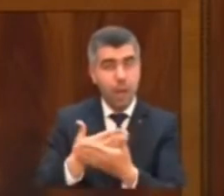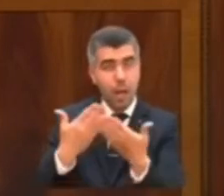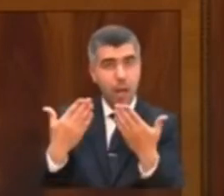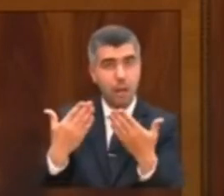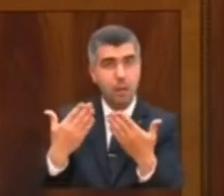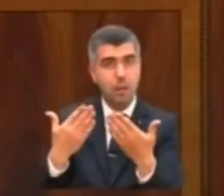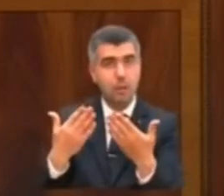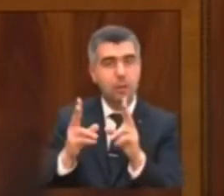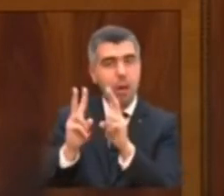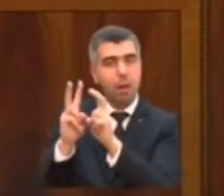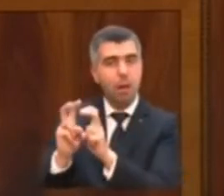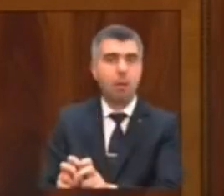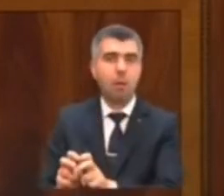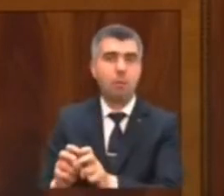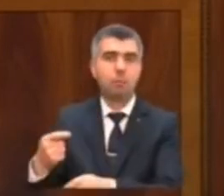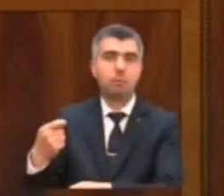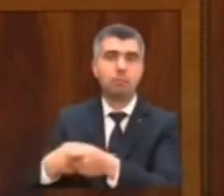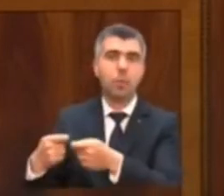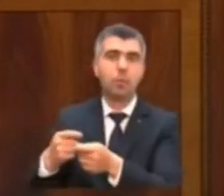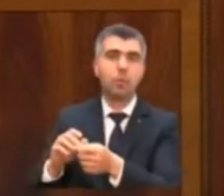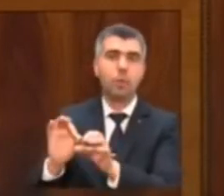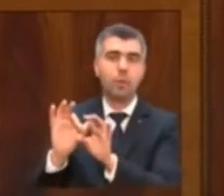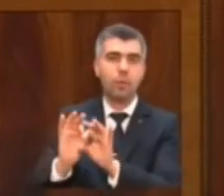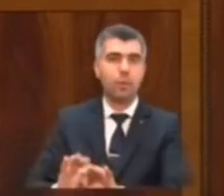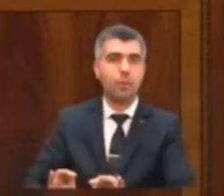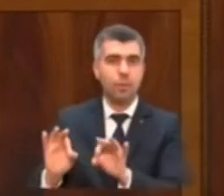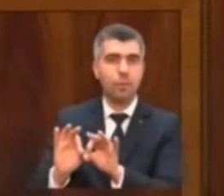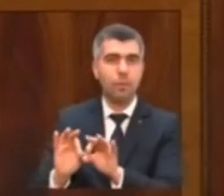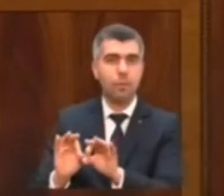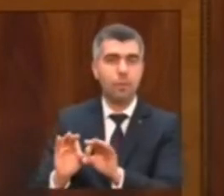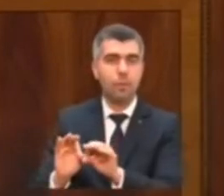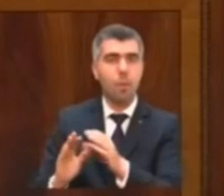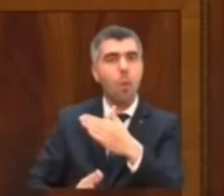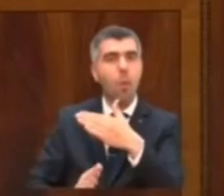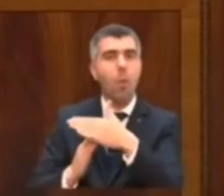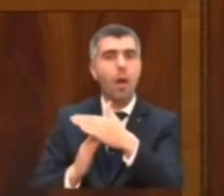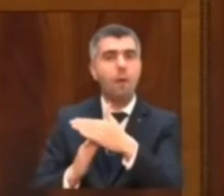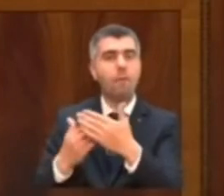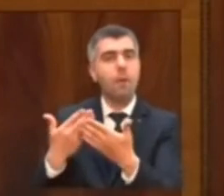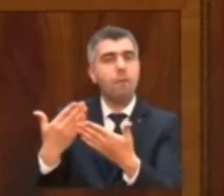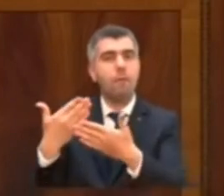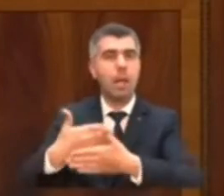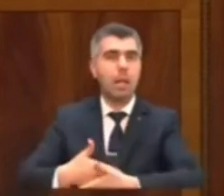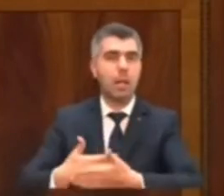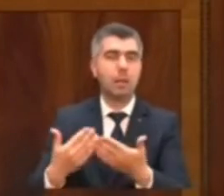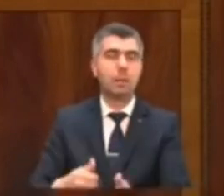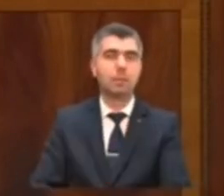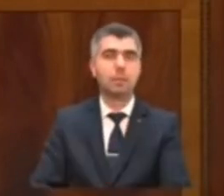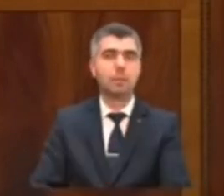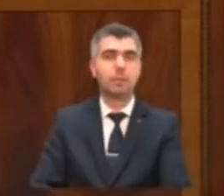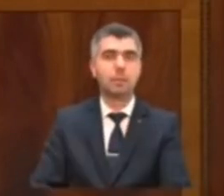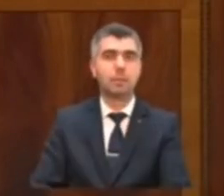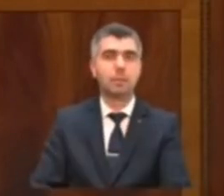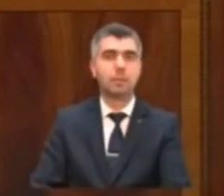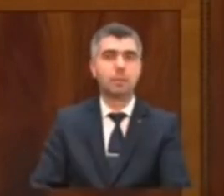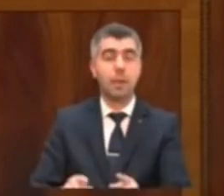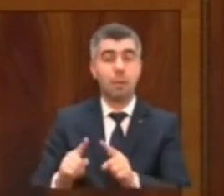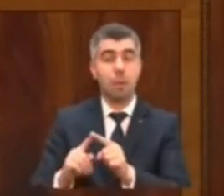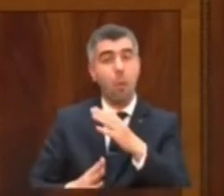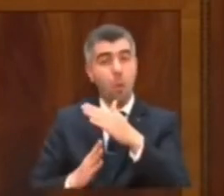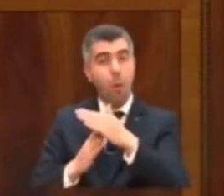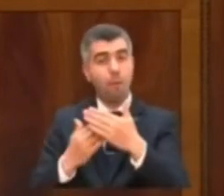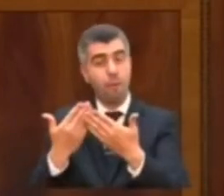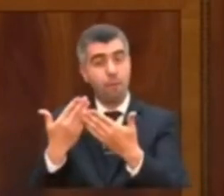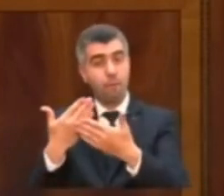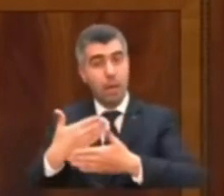ينهار الاقتصاد. إذا خصنا نوقفوا الليل، إلا وقفنا النهار نوقفوا الليل. فكنوقفوا الليل